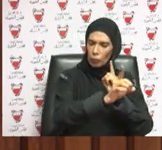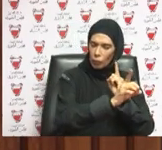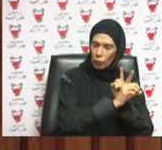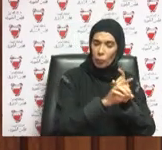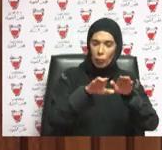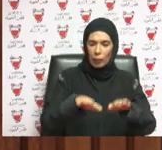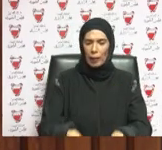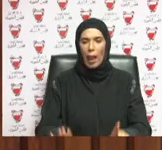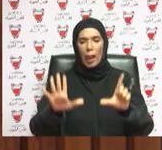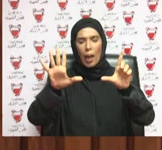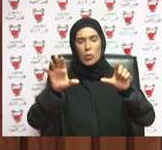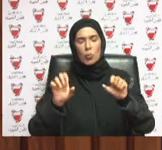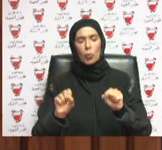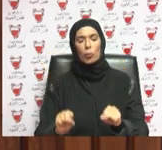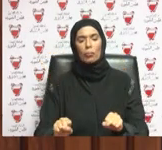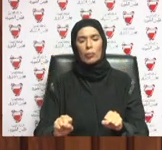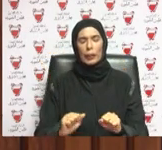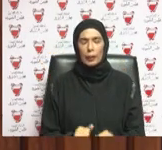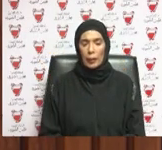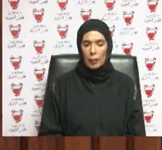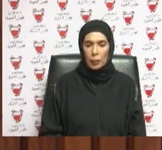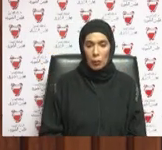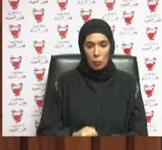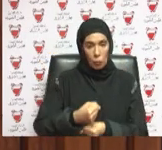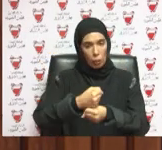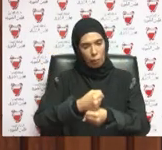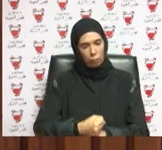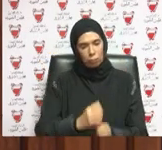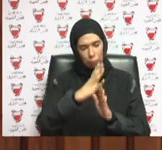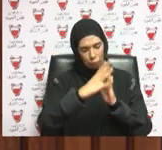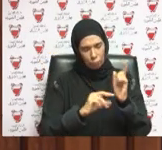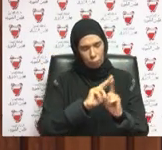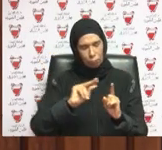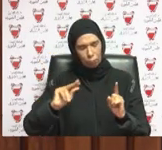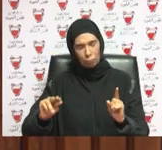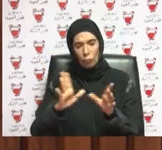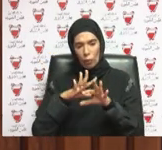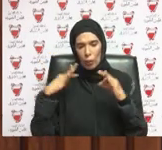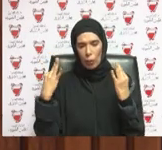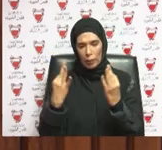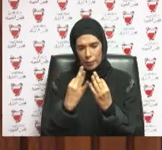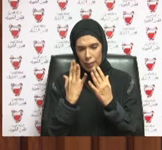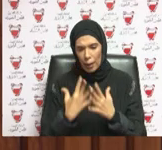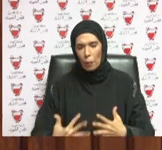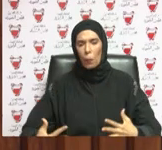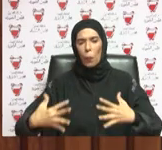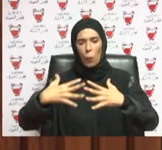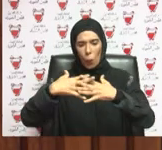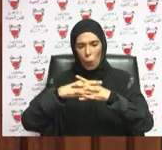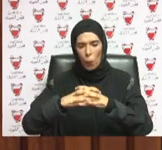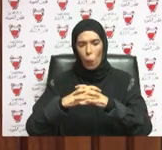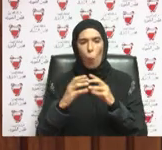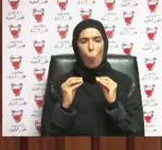مجلسه الأسبوعي الذي يجسد نموذجا للمجتمع المتجانس